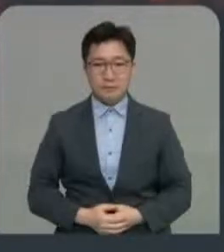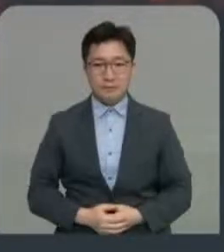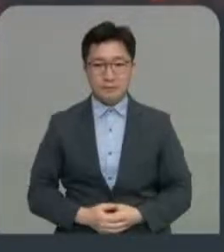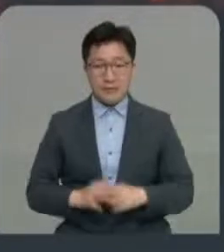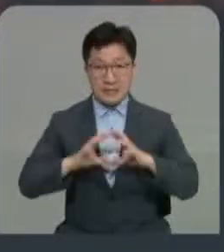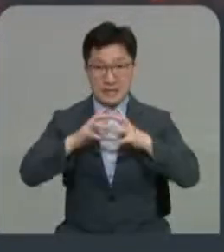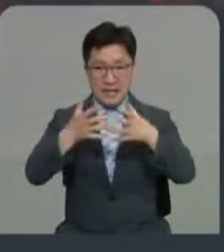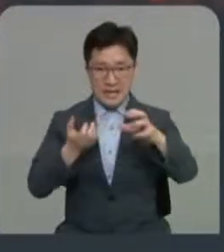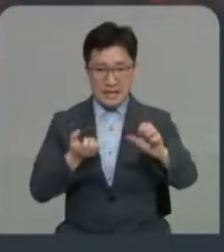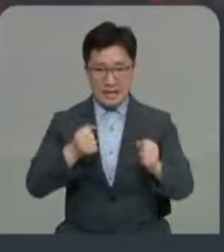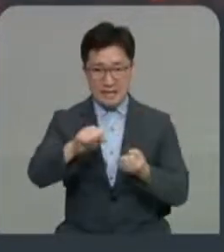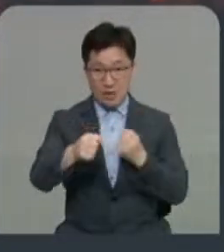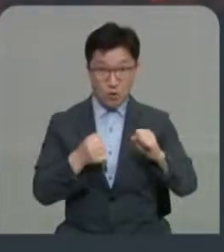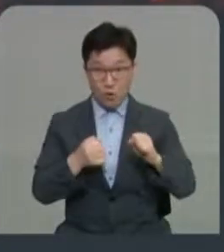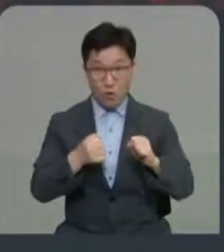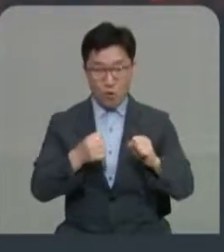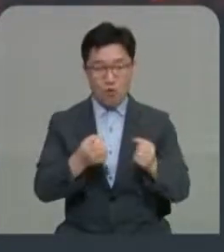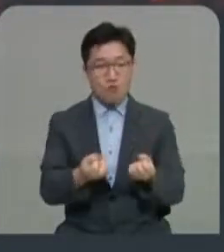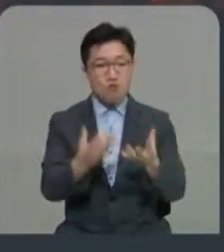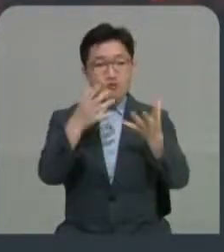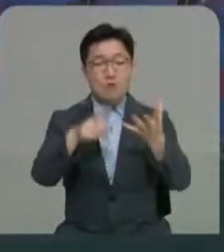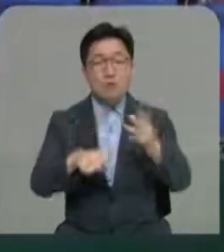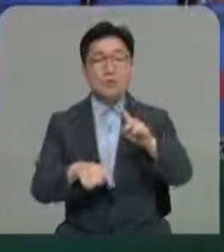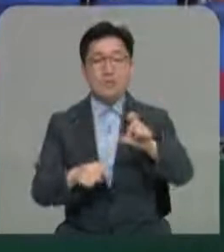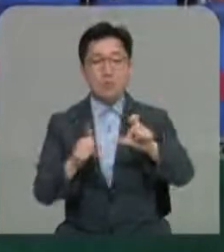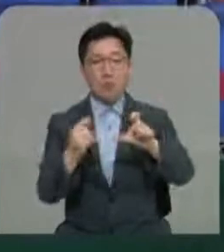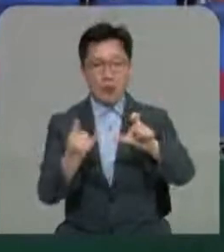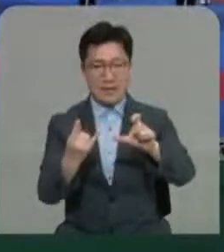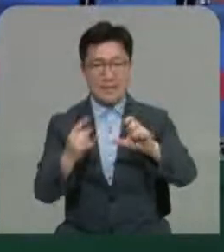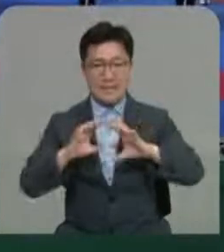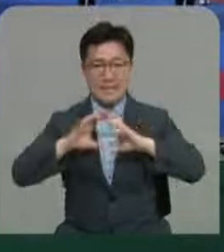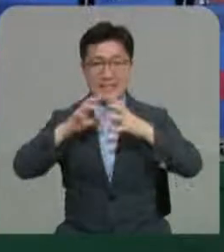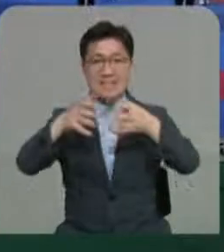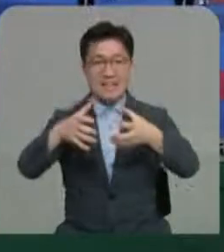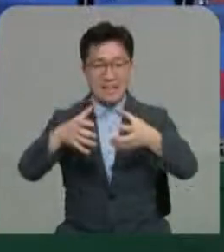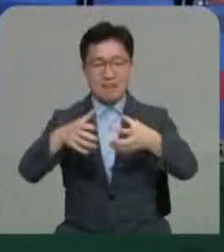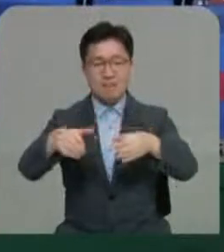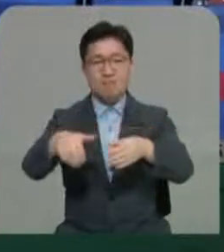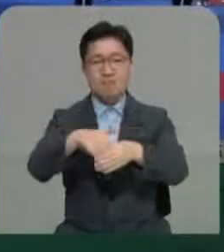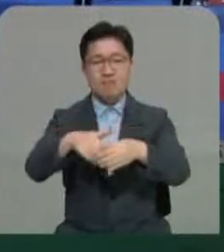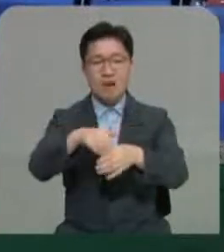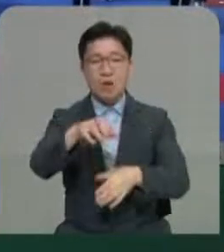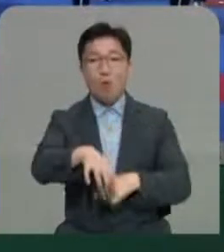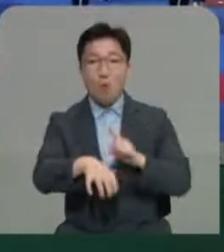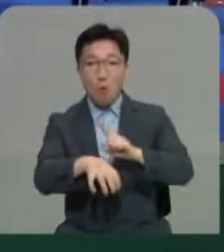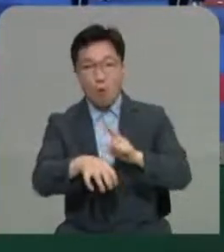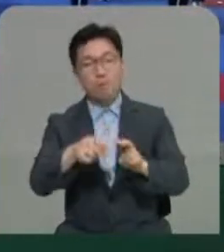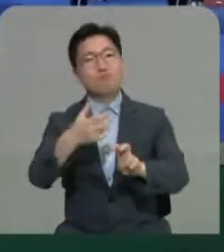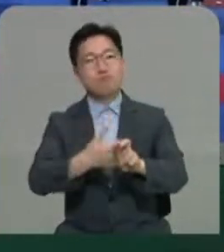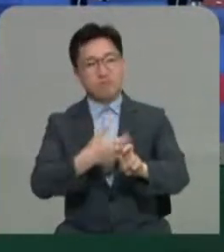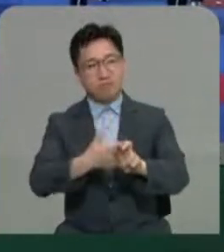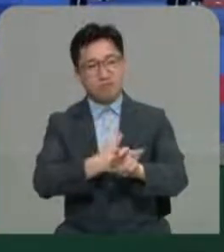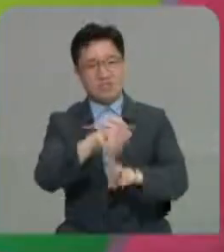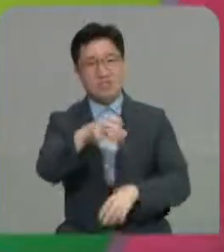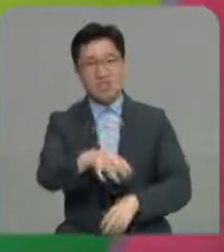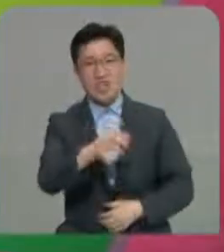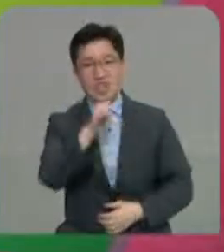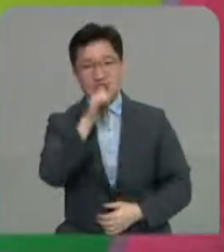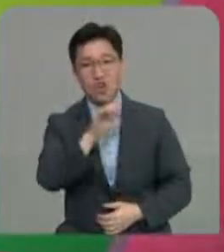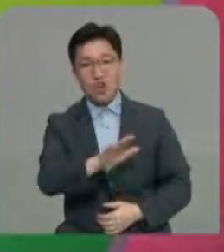세계태권도 인들의 축제인 제 15회 세계태권도 문화 엑스포 가 오늘 무주 태권도 원에서